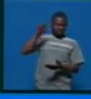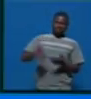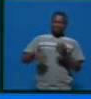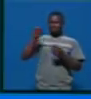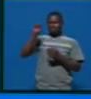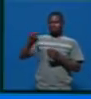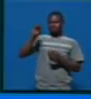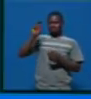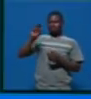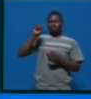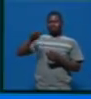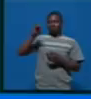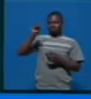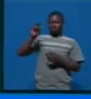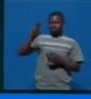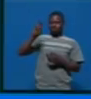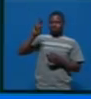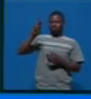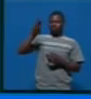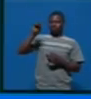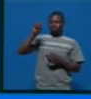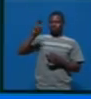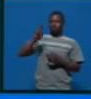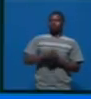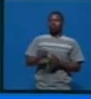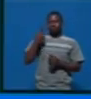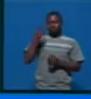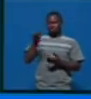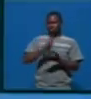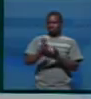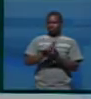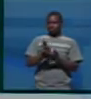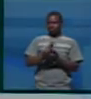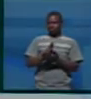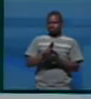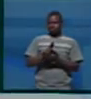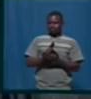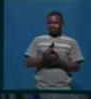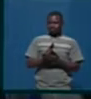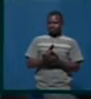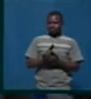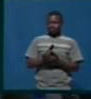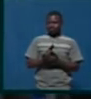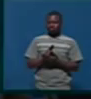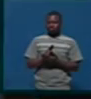du comité de pilotage des pôles de croissance avec Yves Rwamba et Yakuba Gourou.